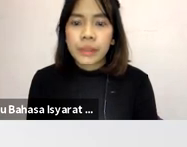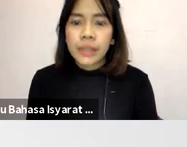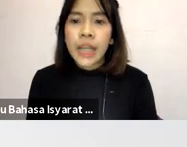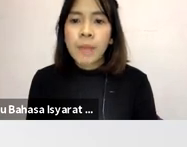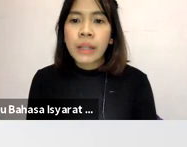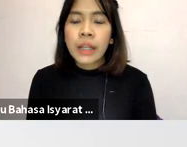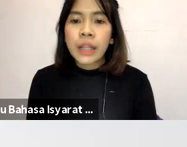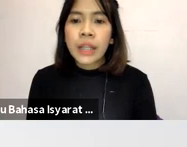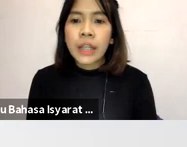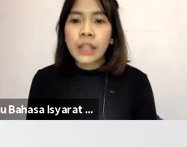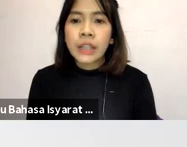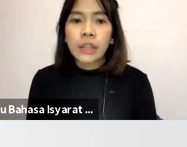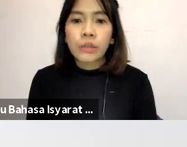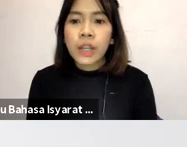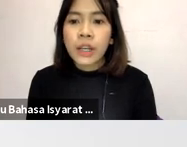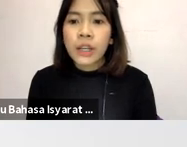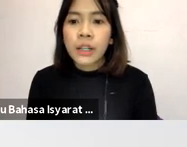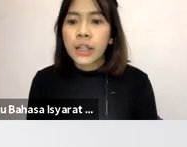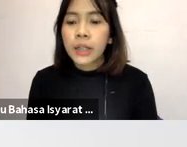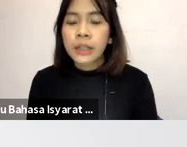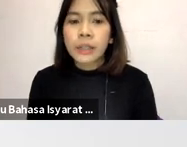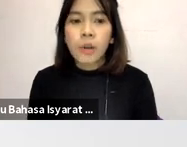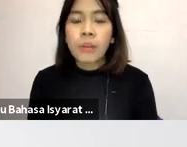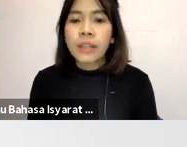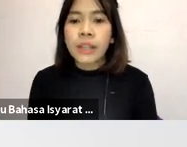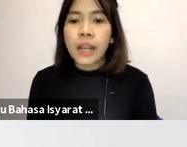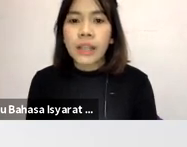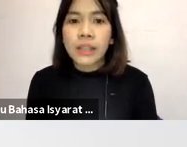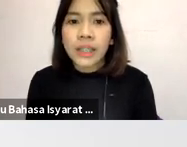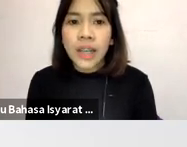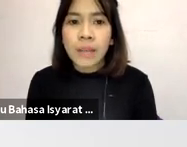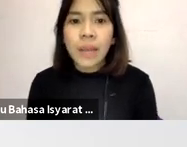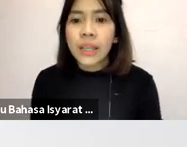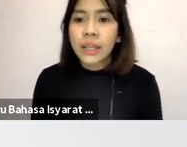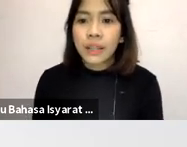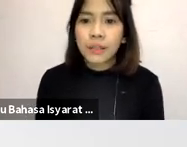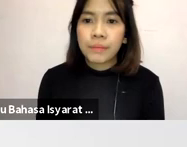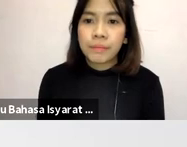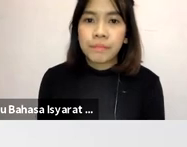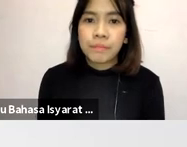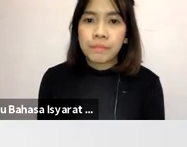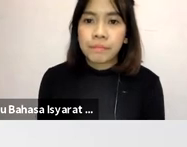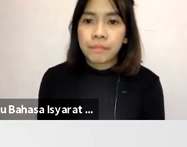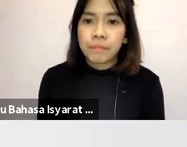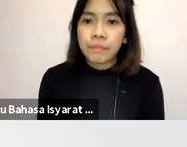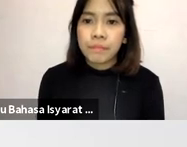jadi hambatan ini Tentunya eh Semoga bisa teratasi dengan baik